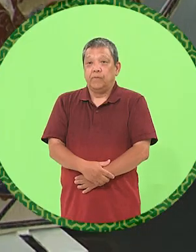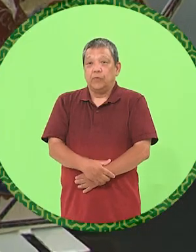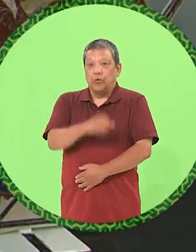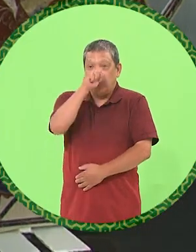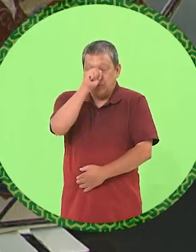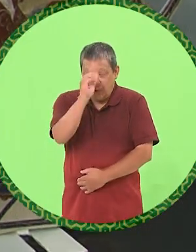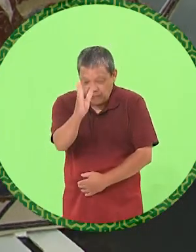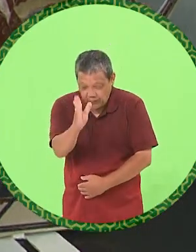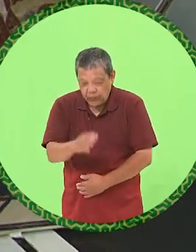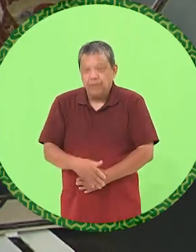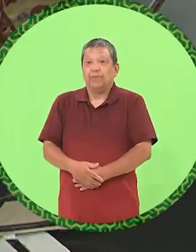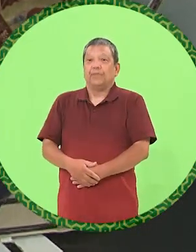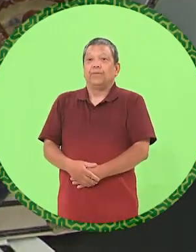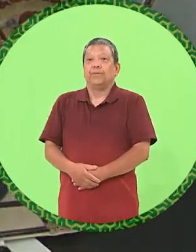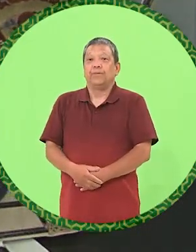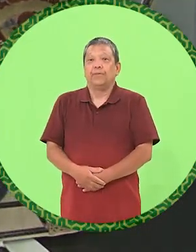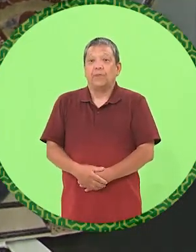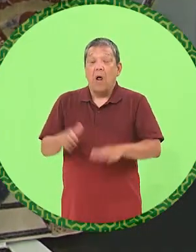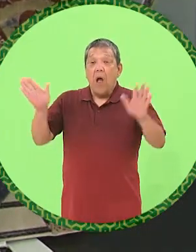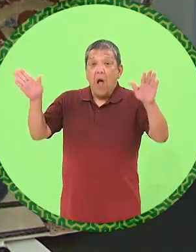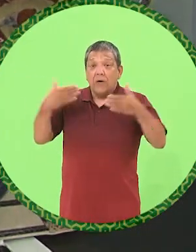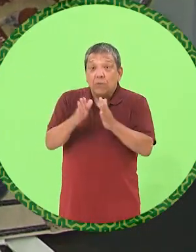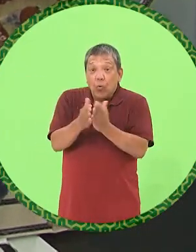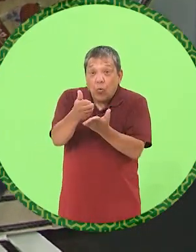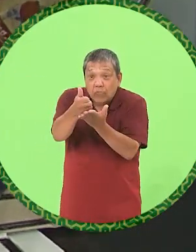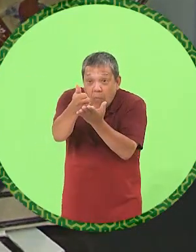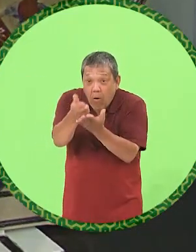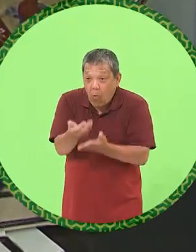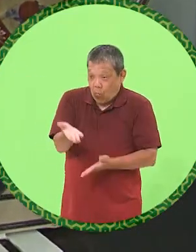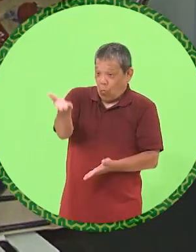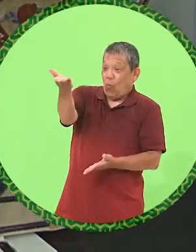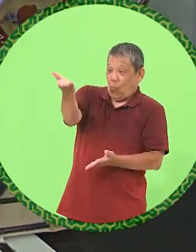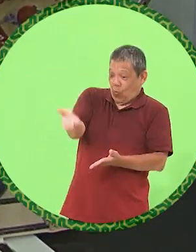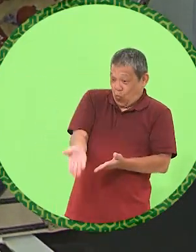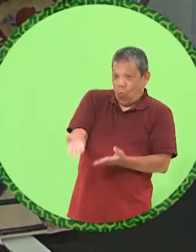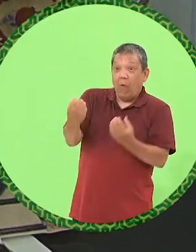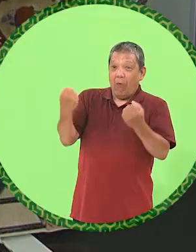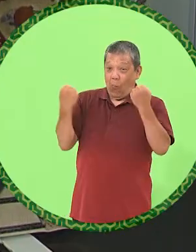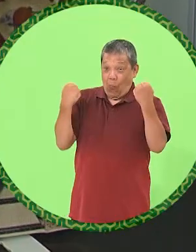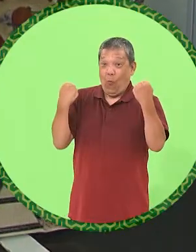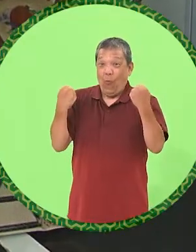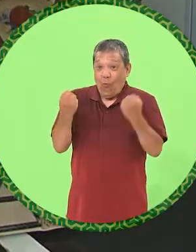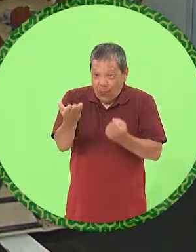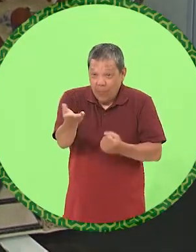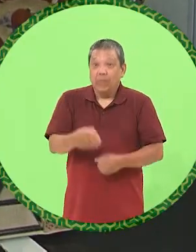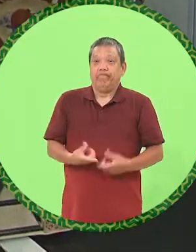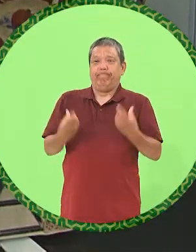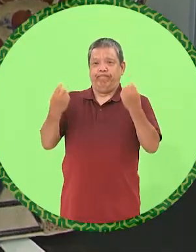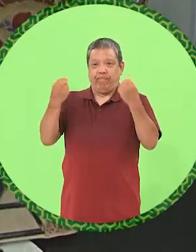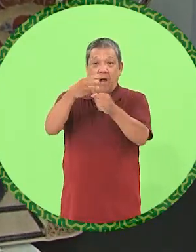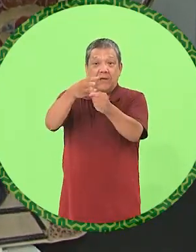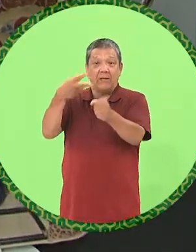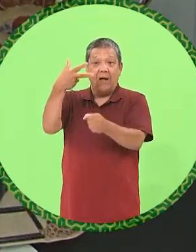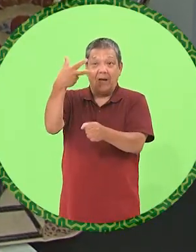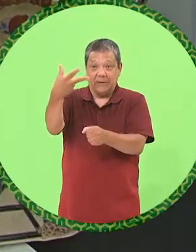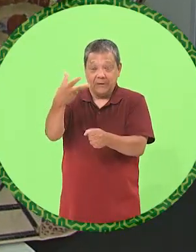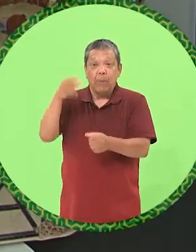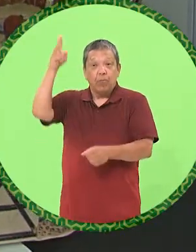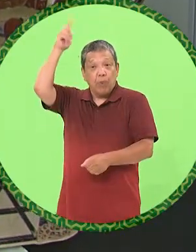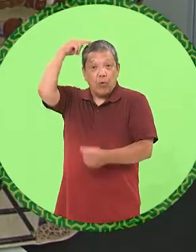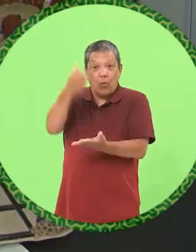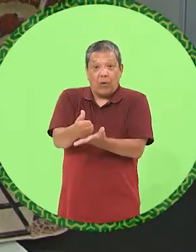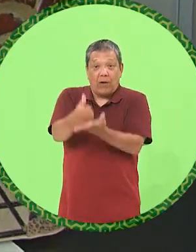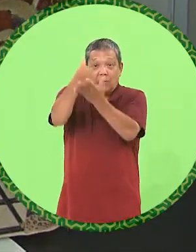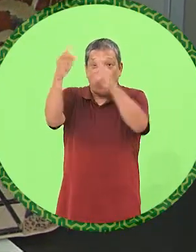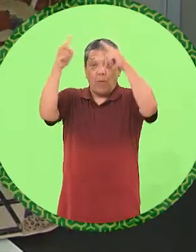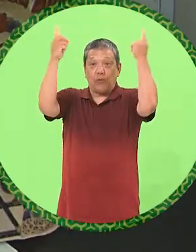よろしくお願いします。 はい、お願いします。 いや、木本さん、その格好気合入ってますね。 入ってますよ。 いや、なんか安芸高田市で元就